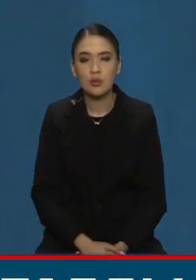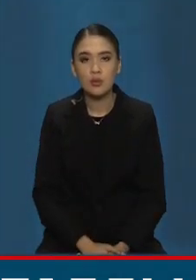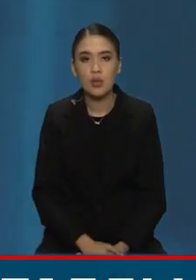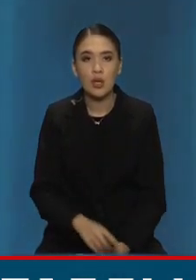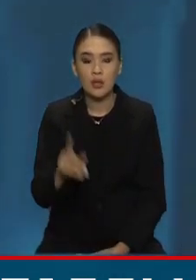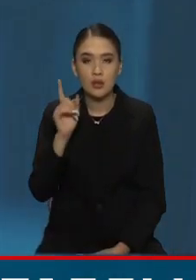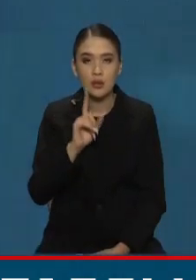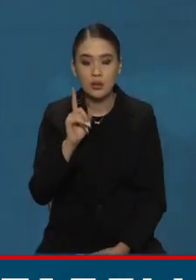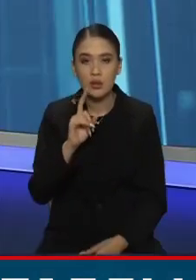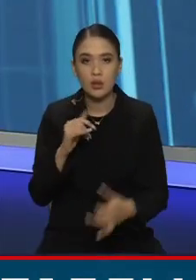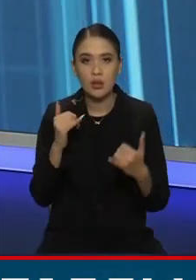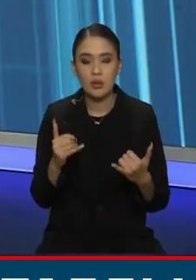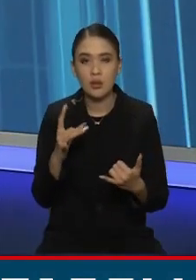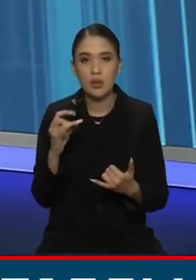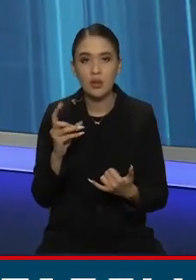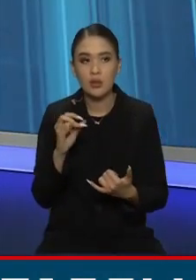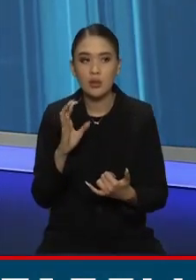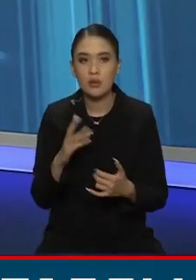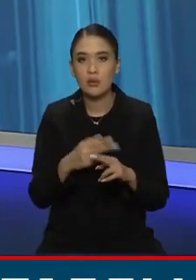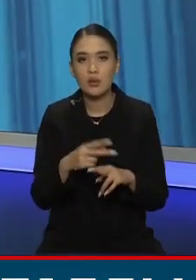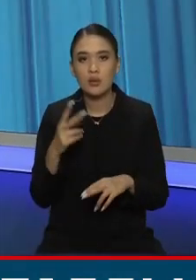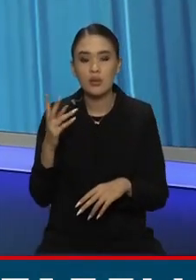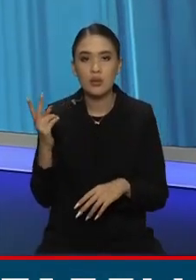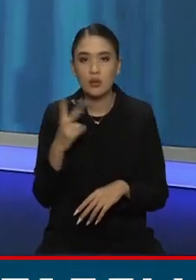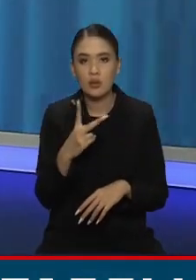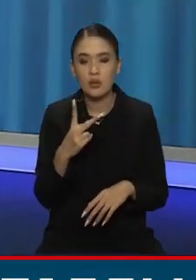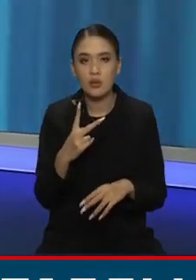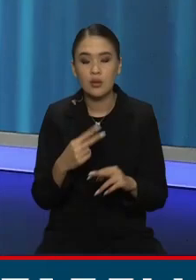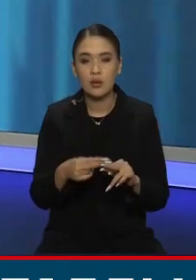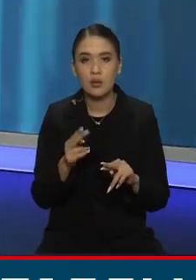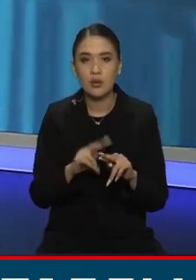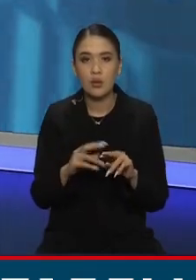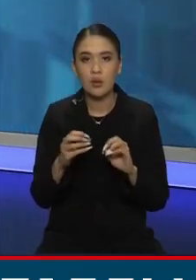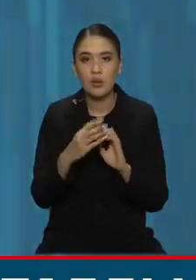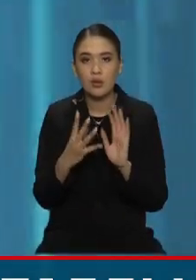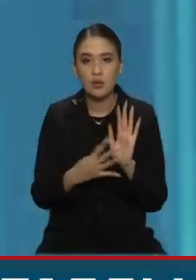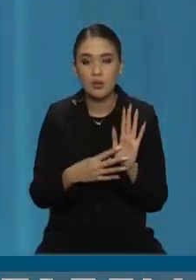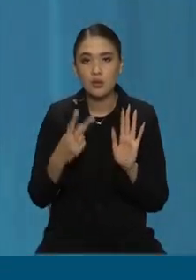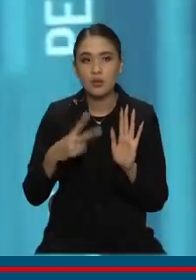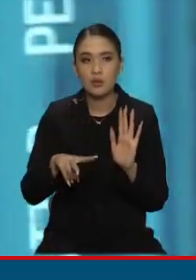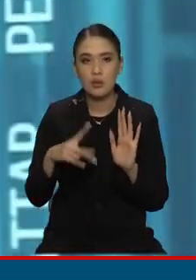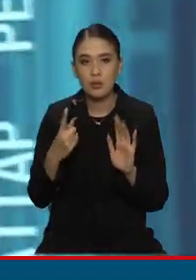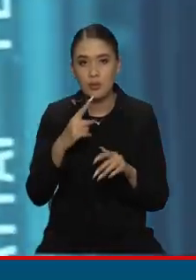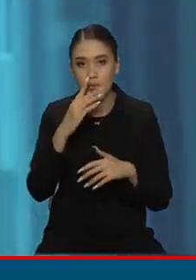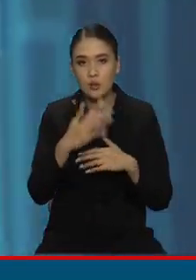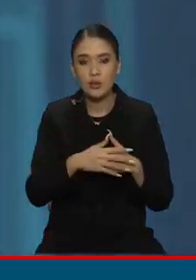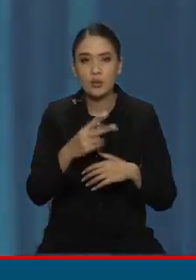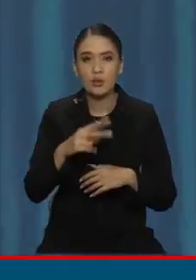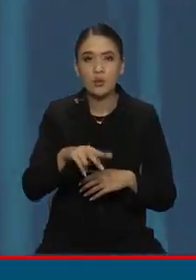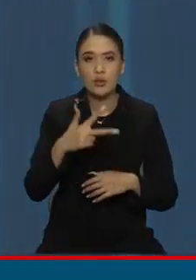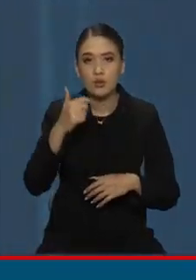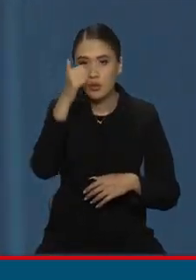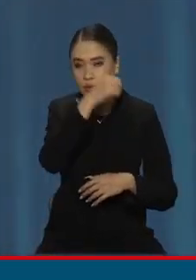Әзіргі кезде резерв 2 жыл сайын өтіп жатыр. 19, 21 және биылғы 23 жыл.